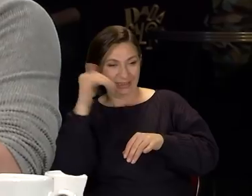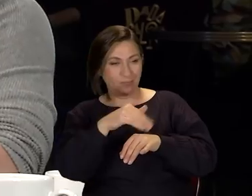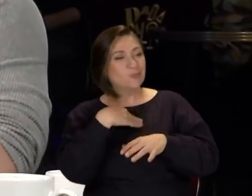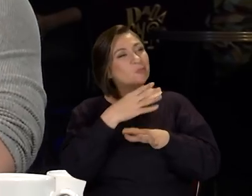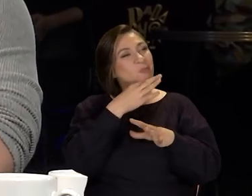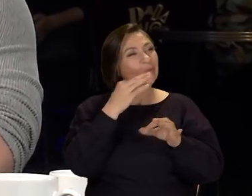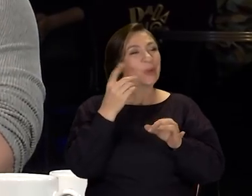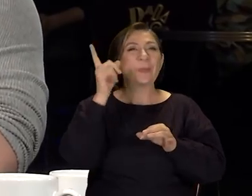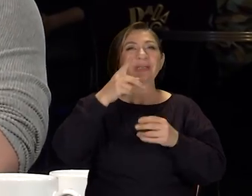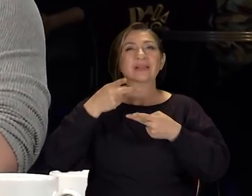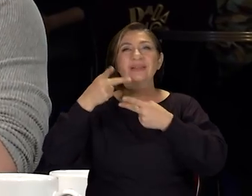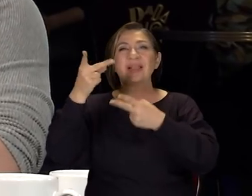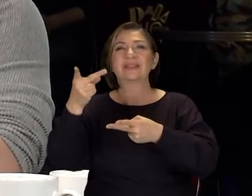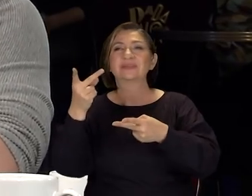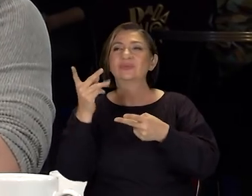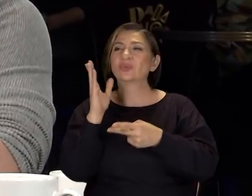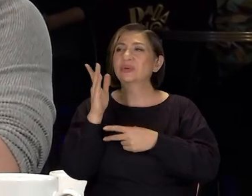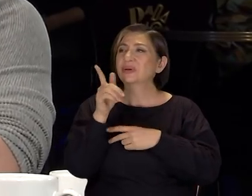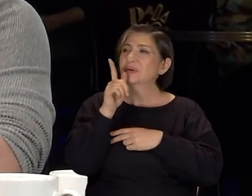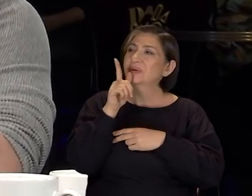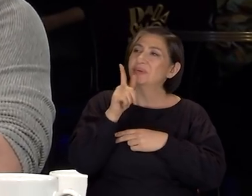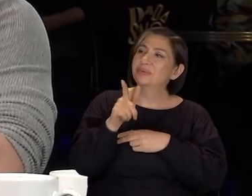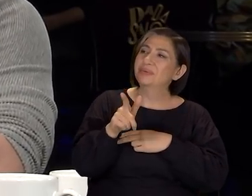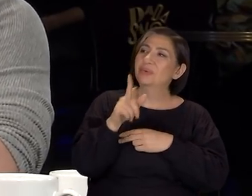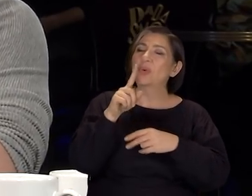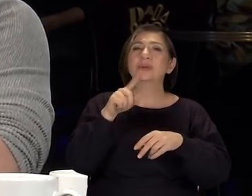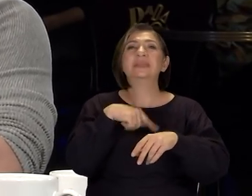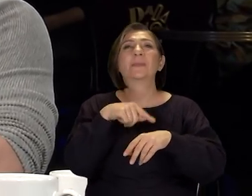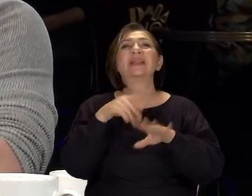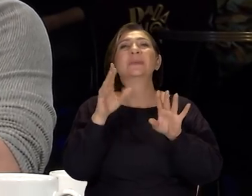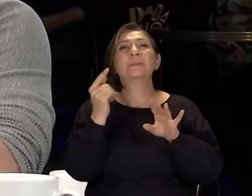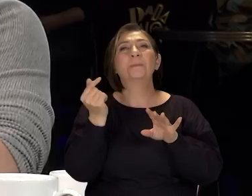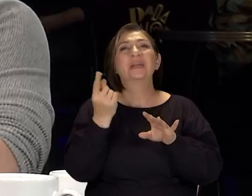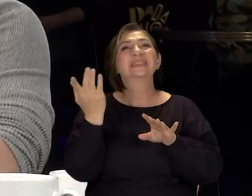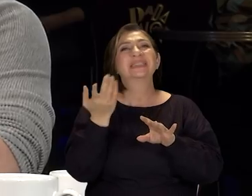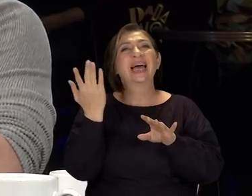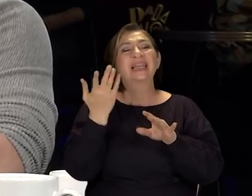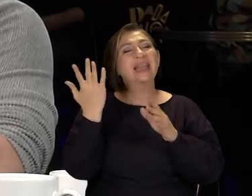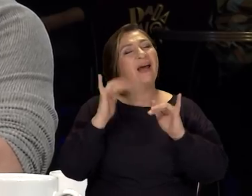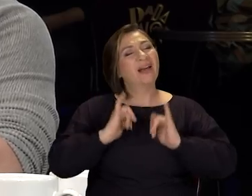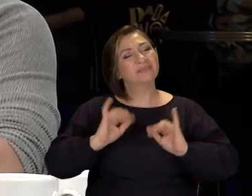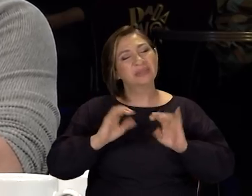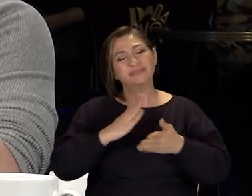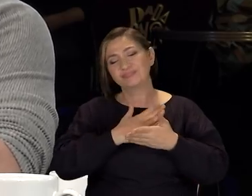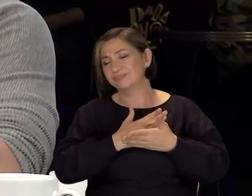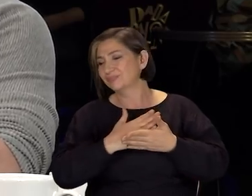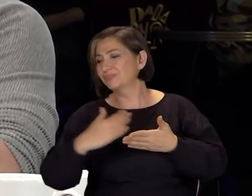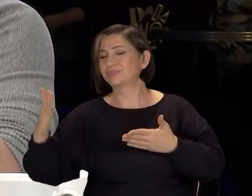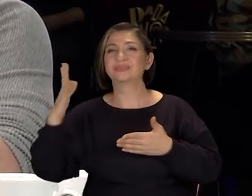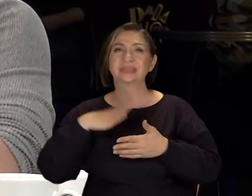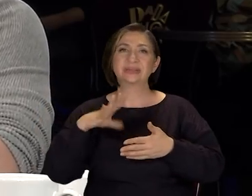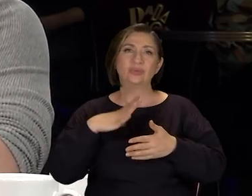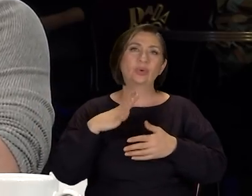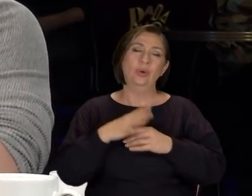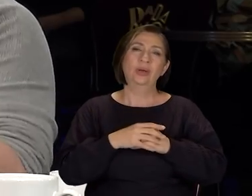başka yerlerde böyle hani çok böyle gidesim falan yok. Öyle bir dönemde değilim. Birazcık hı-hı, daha her şeyi akışına bıraktığım hı-hı, bir dönem istiyor